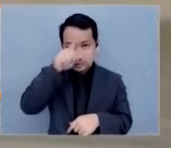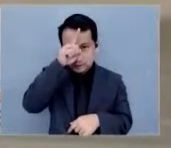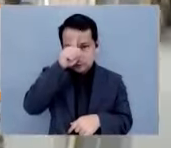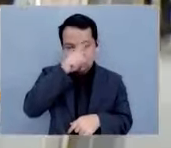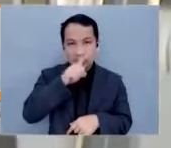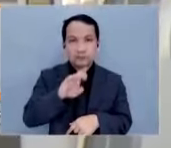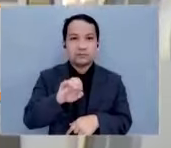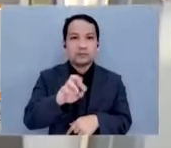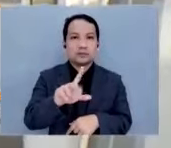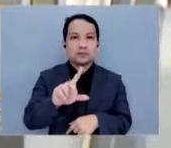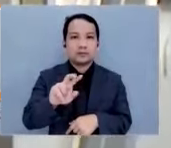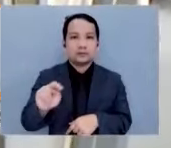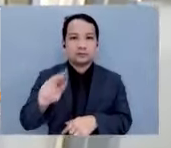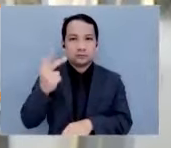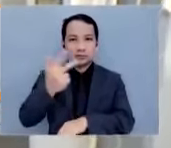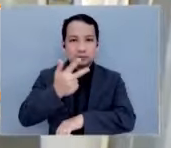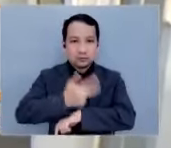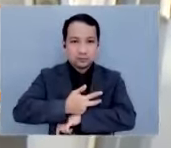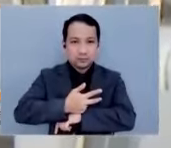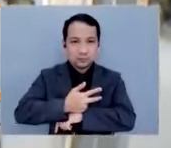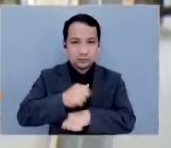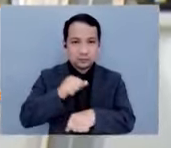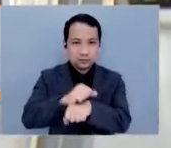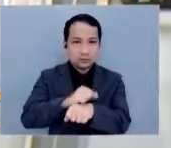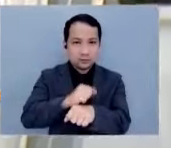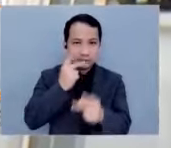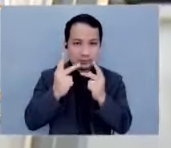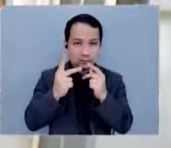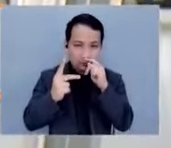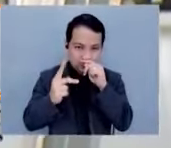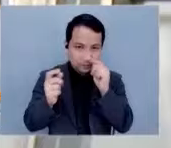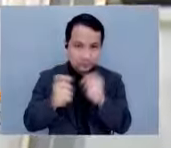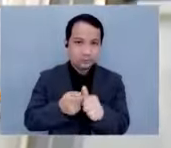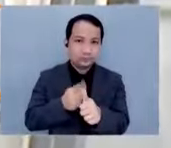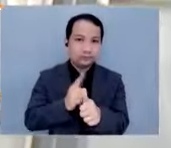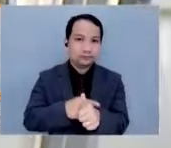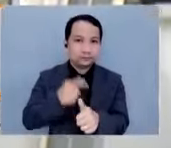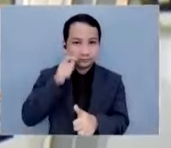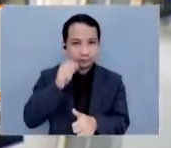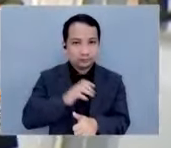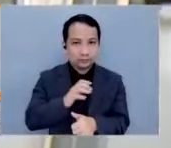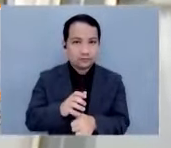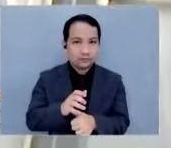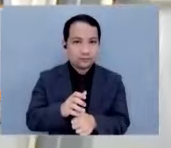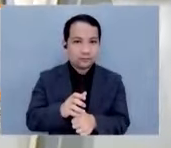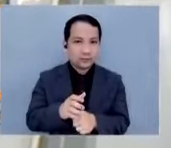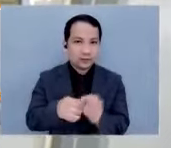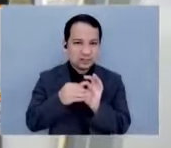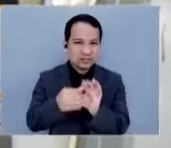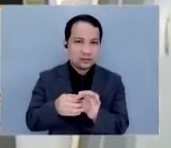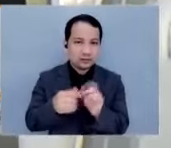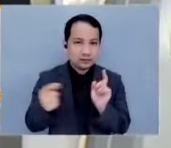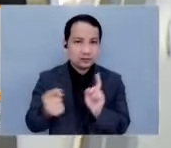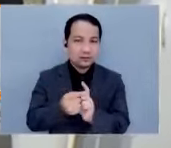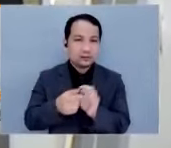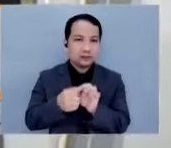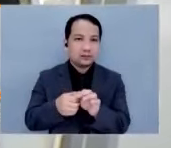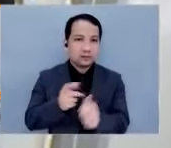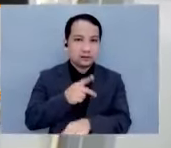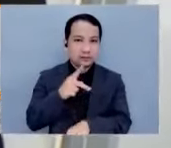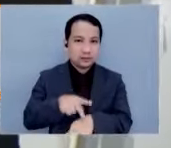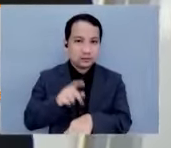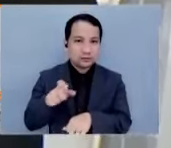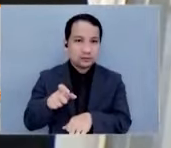tatlong araw niyang working visit. Kasama niyang dumating si First Lady Liza Araneta Marcos. Sinalubong siya ni Philippine Ambassador to